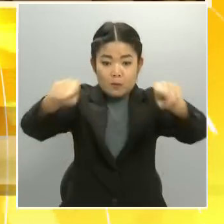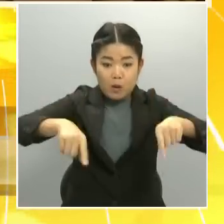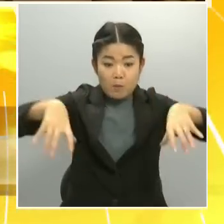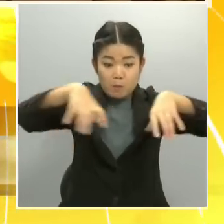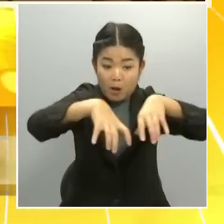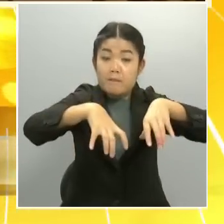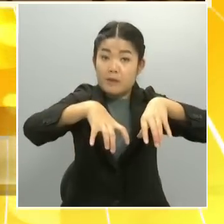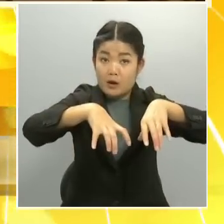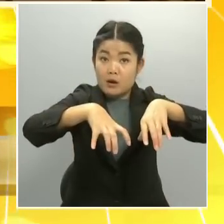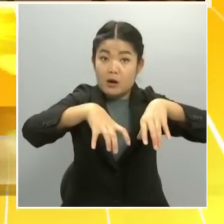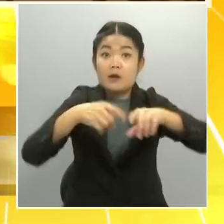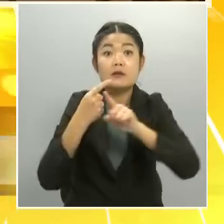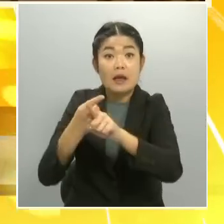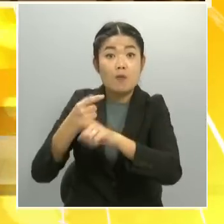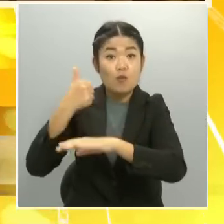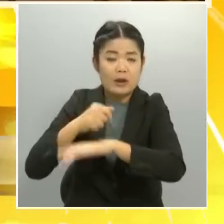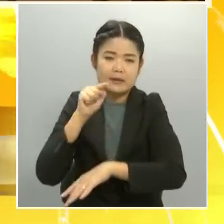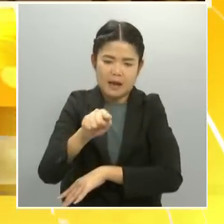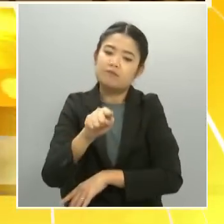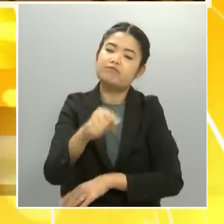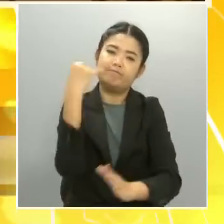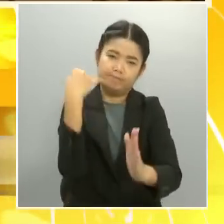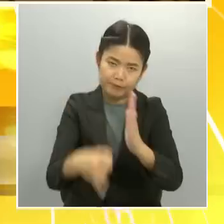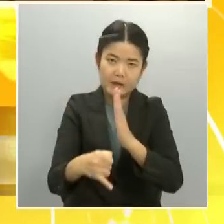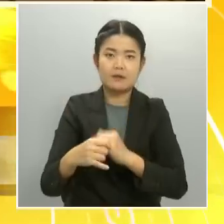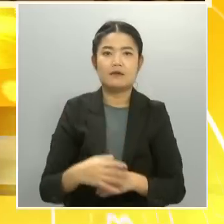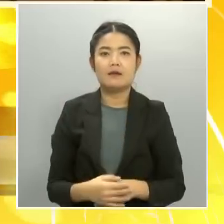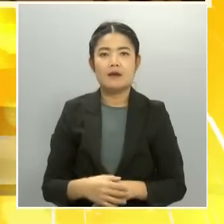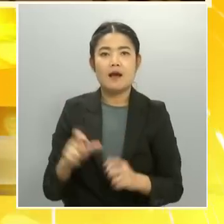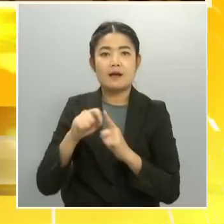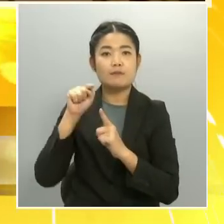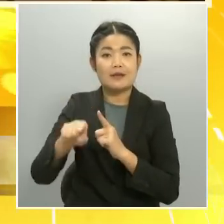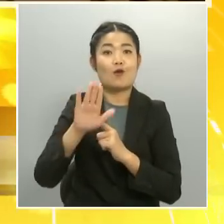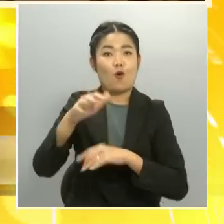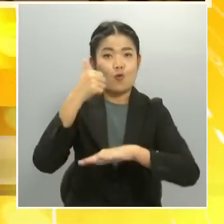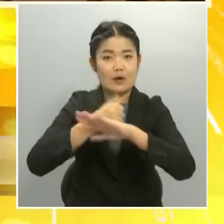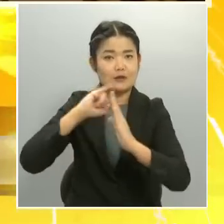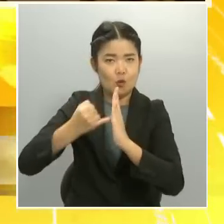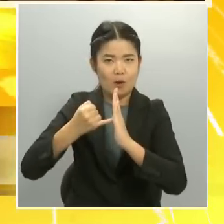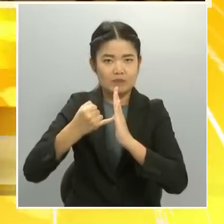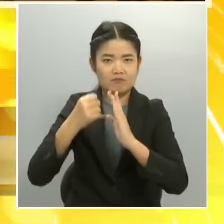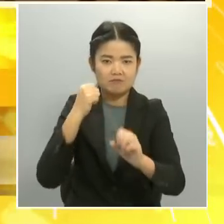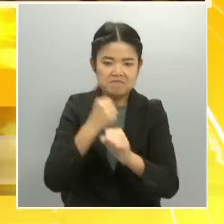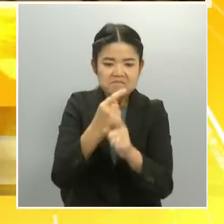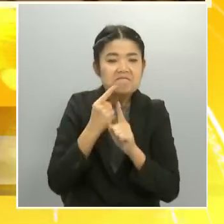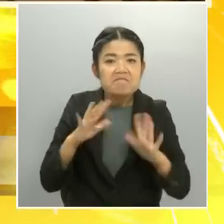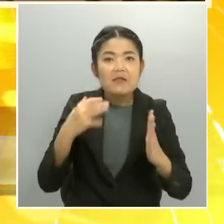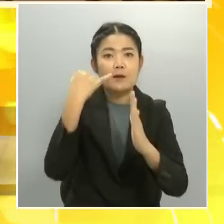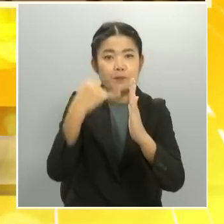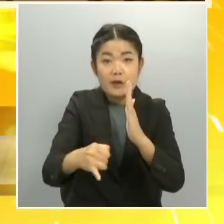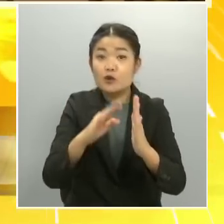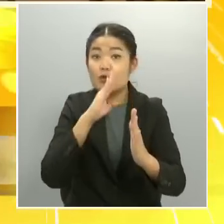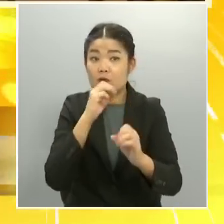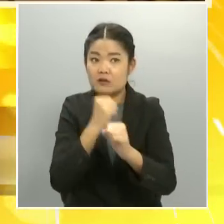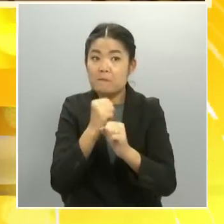ดเดียวกันตามที่ผู้ว่าสั่งก็ผิดนะครับฝ่าฝืนคำสั่งของท่านผู้ว่าราชการจังหวัดนะครับอะไรที่ผิดกฎหมายเราดำเนินการอย่